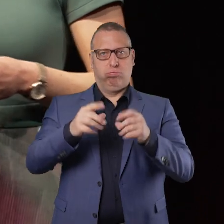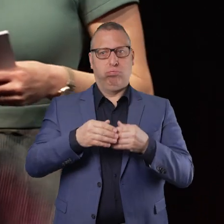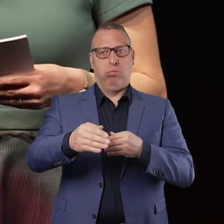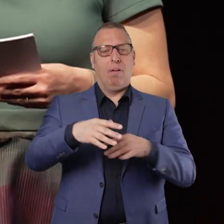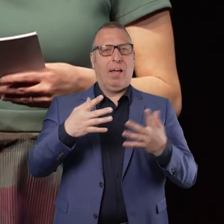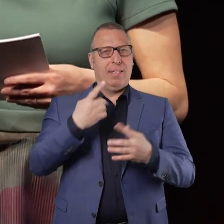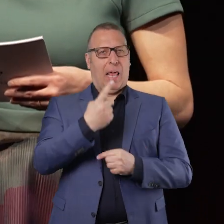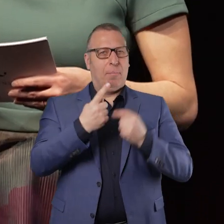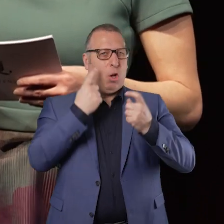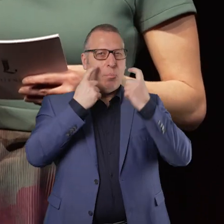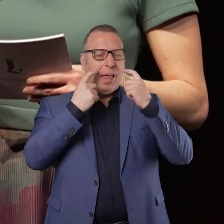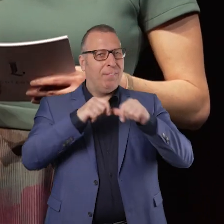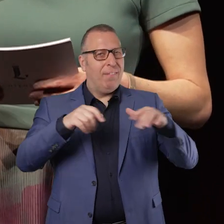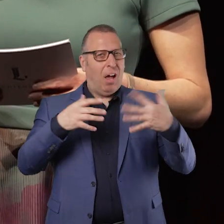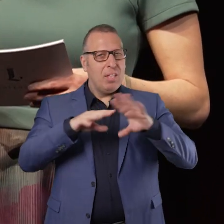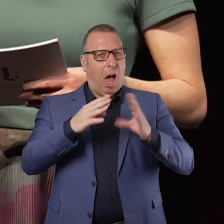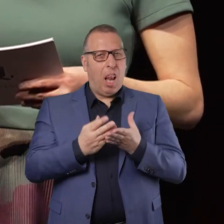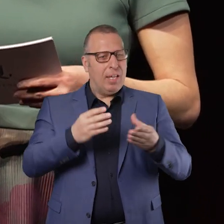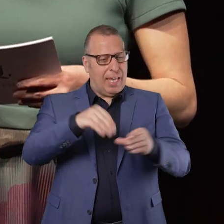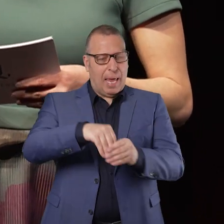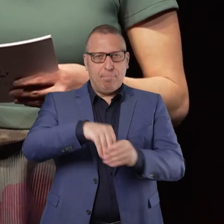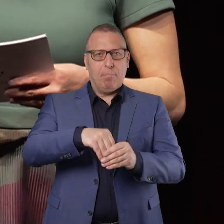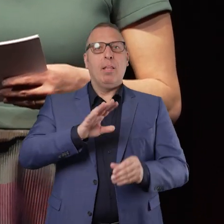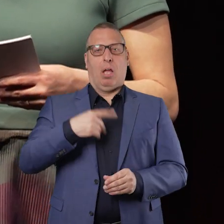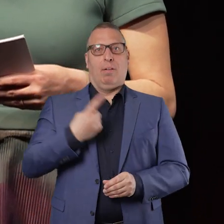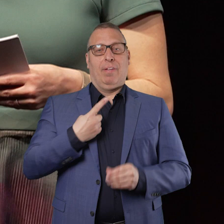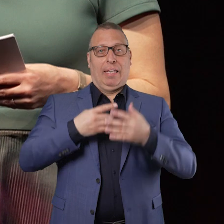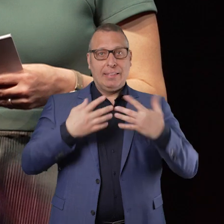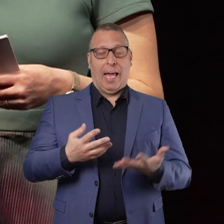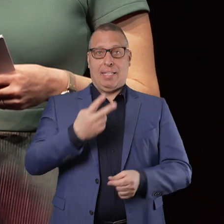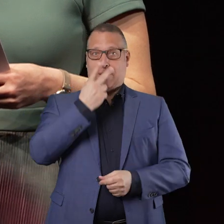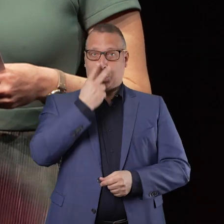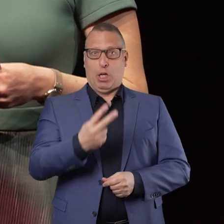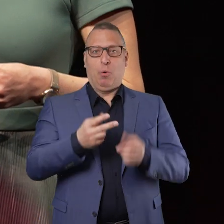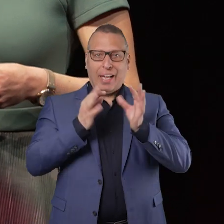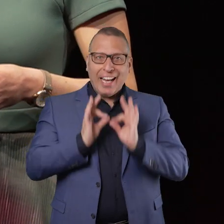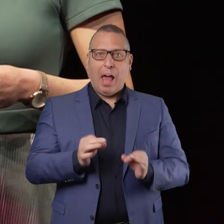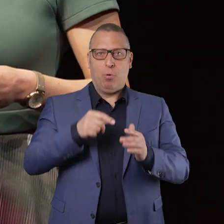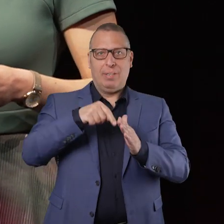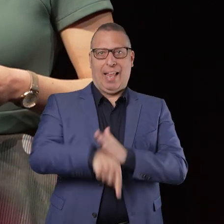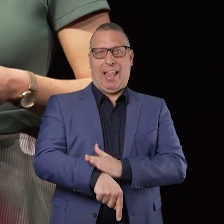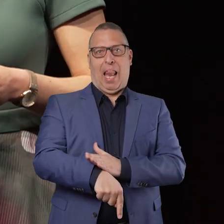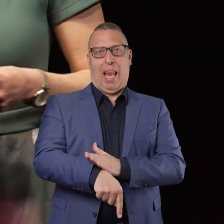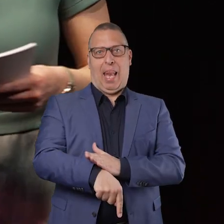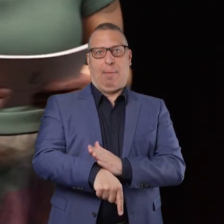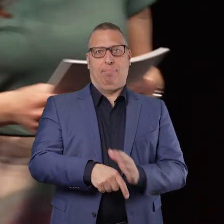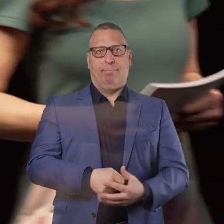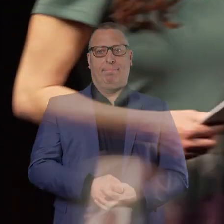sich gefragt haben, was beinhaltet denn der Zollanschlussvertrag alles, dann schauen wir uns jetzt zusammen das noch mal genauer